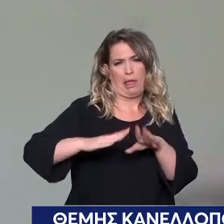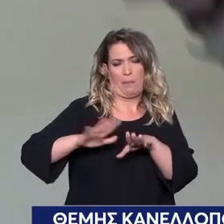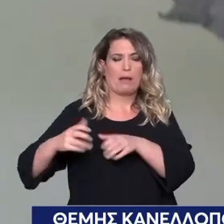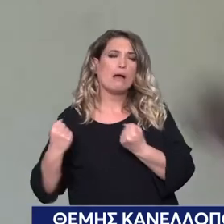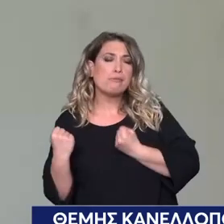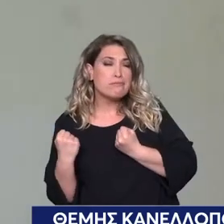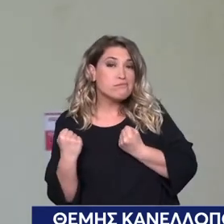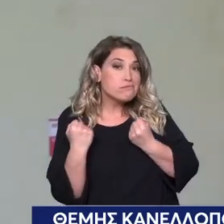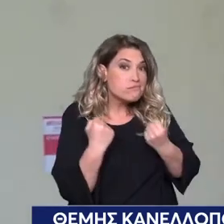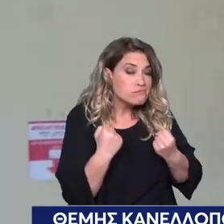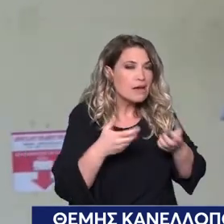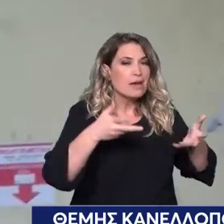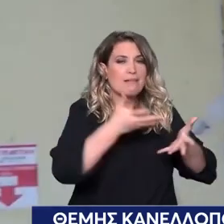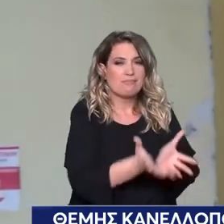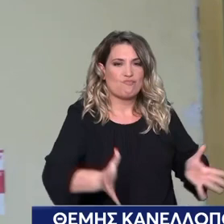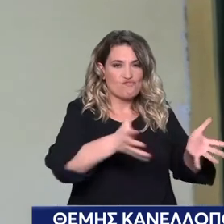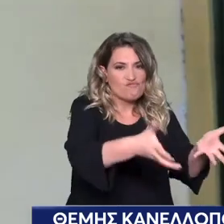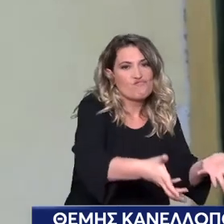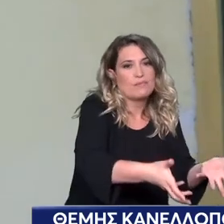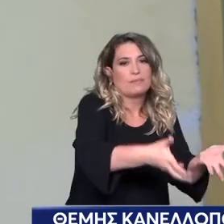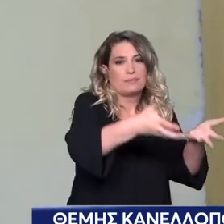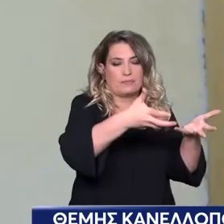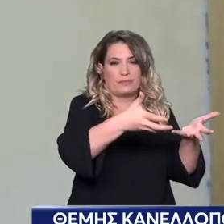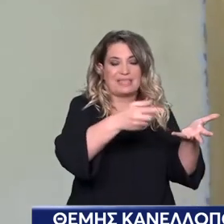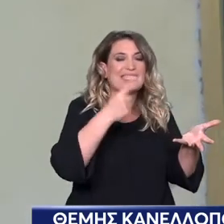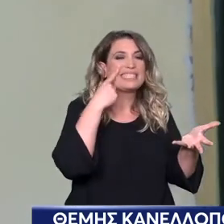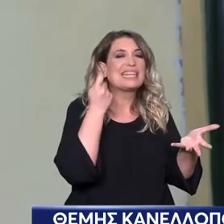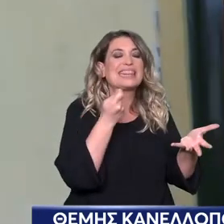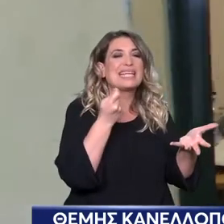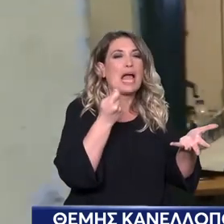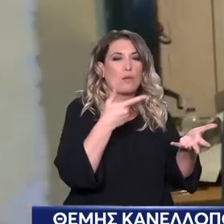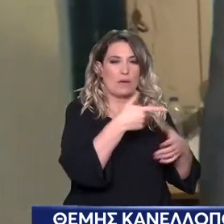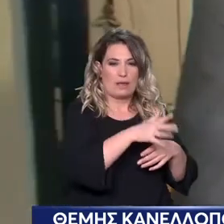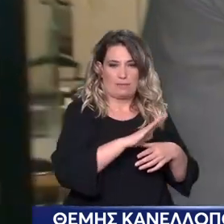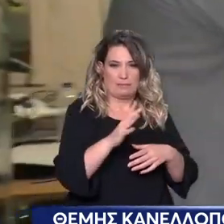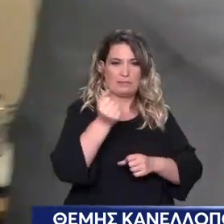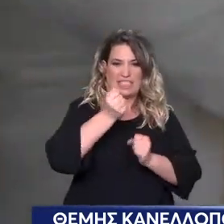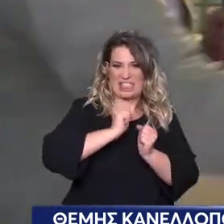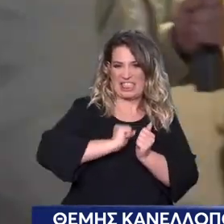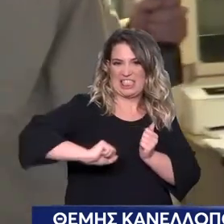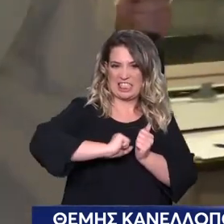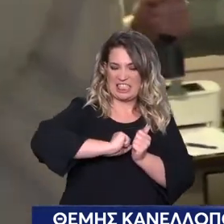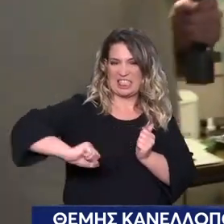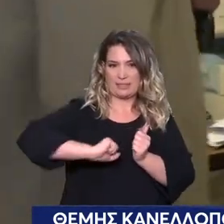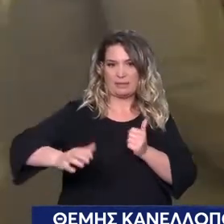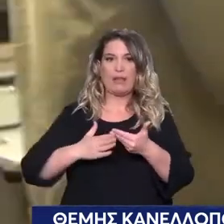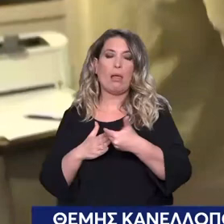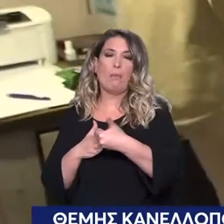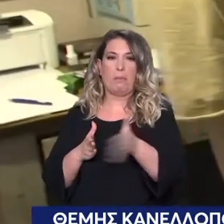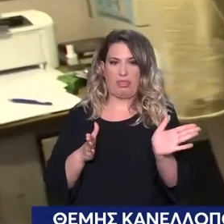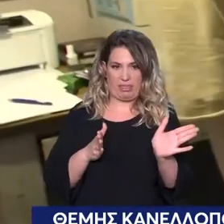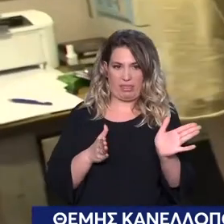εδώ οι άνθρωποι, παίρνουν τις δεξάμενες. Παίρνουν το κλάρκ από εδώ, αφού σπάνε την πόρτα, κοιτάξτε εδώ, δημιουργούν εδώ τις φθορές στην πόρτα και μπαίνουν μέσα